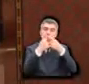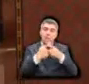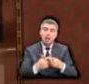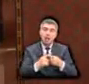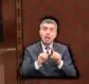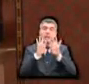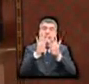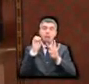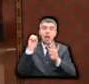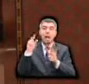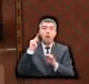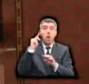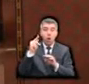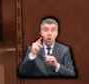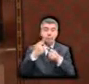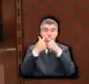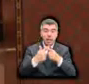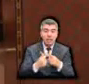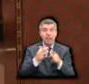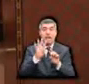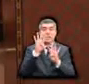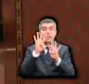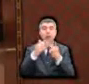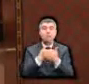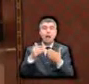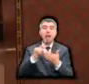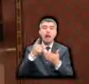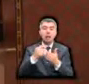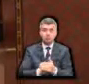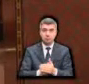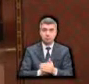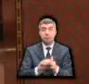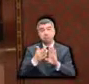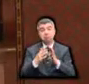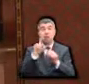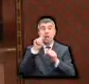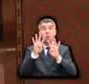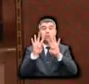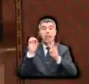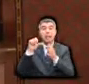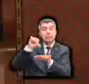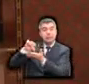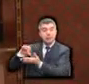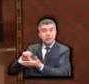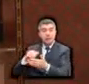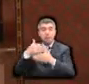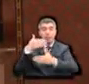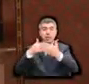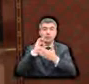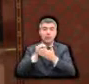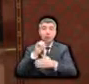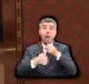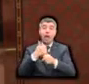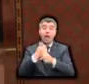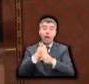8000 كيلومتر، وغتكلفنا حوالي 8 ملايير ديال الدرهم، وغتكون فيها 180 منشأة. لكن سنويا